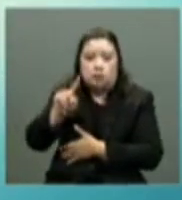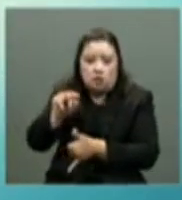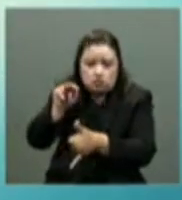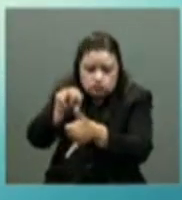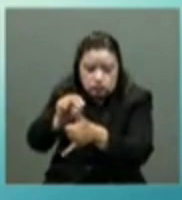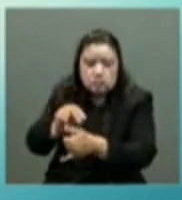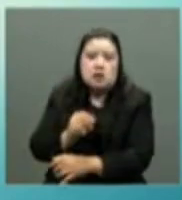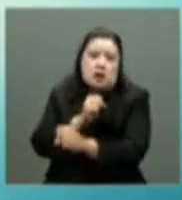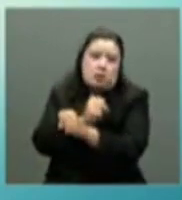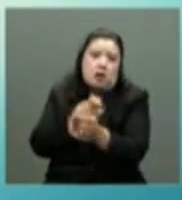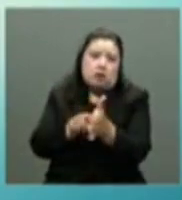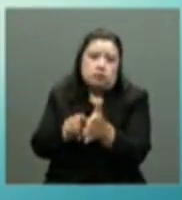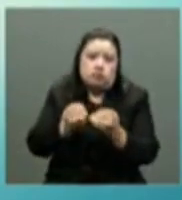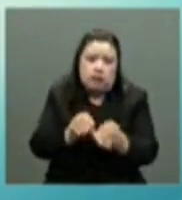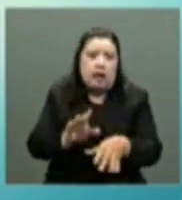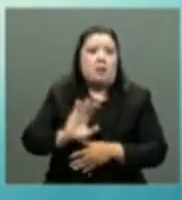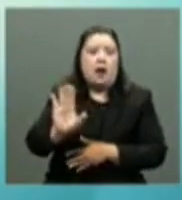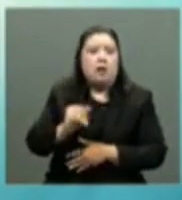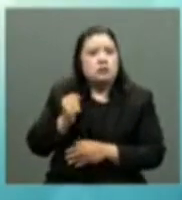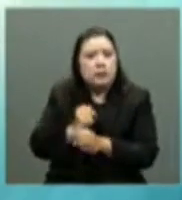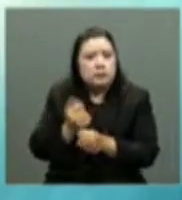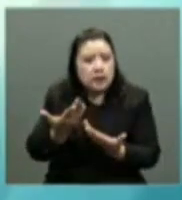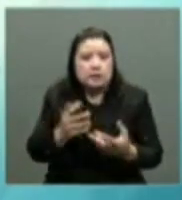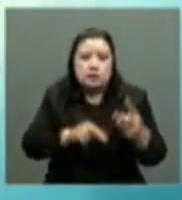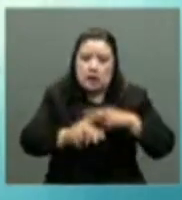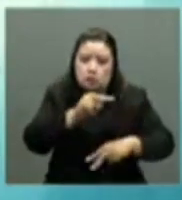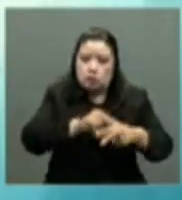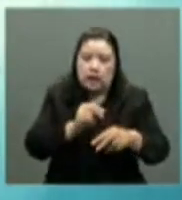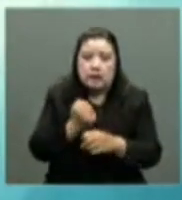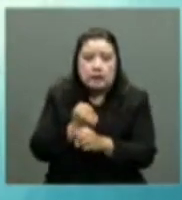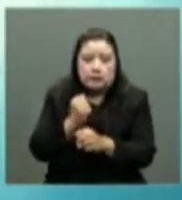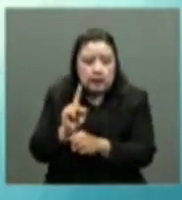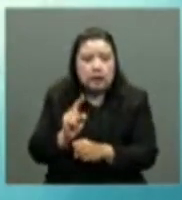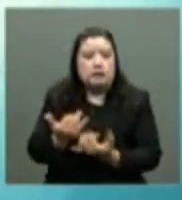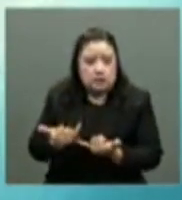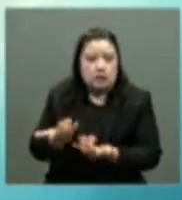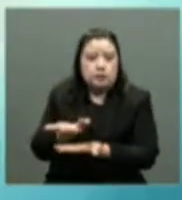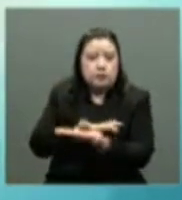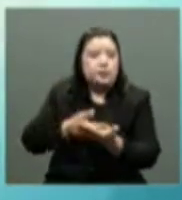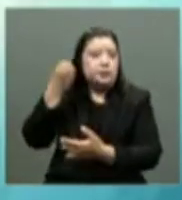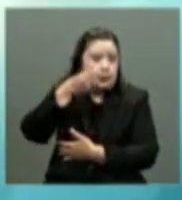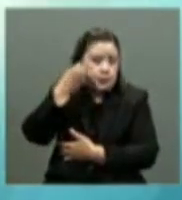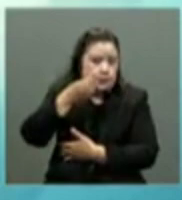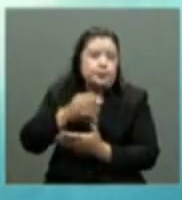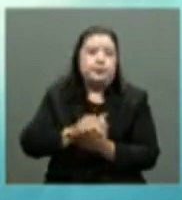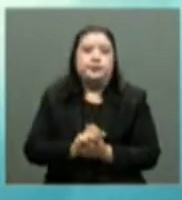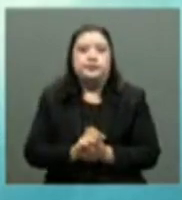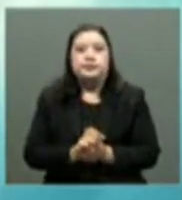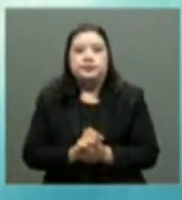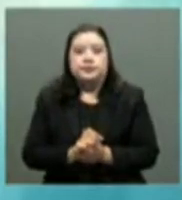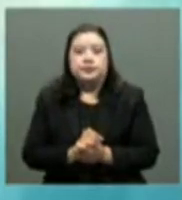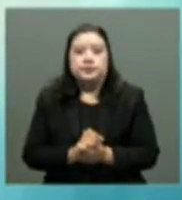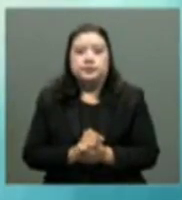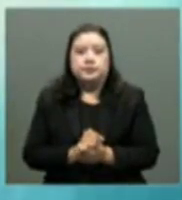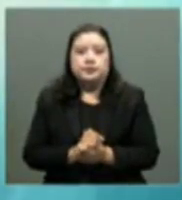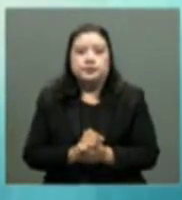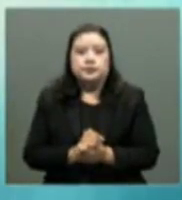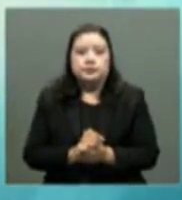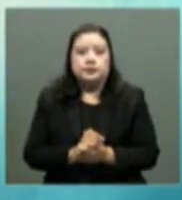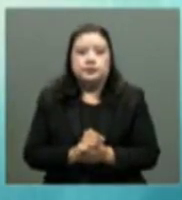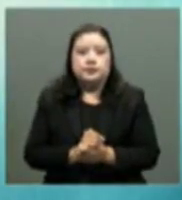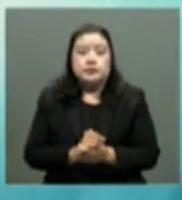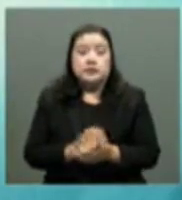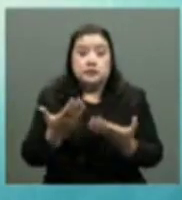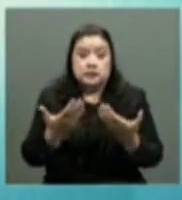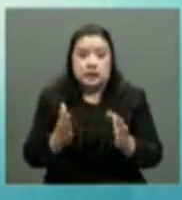เชื้อกันภายในประเทศจากสาเหตุนี้โดยเด็ดขาดนะครับแล้วก็มาสถานะสุดท้ายครับเรื่องของการร